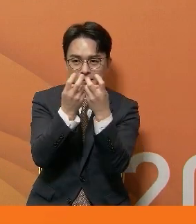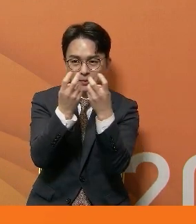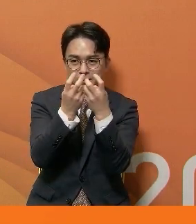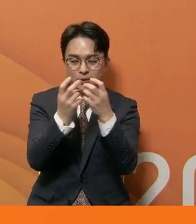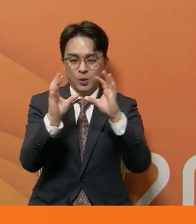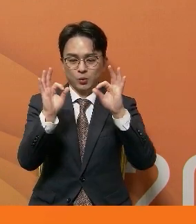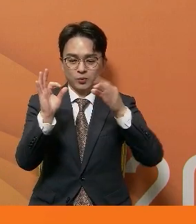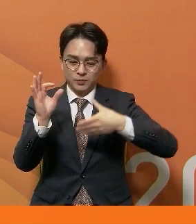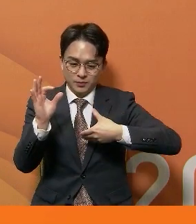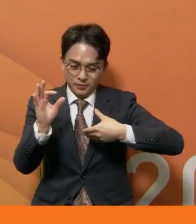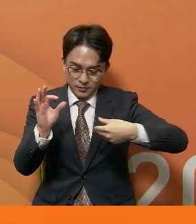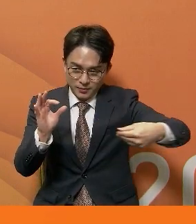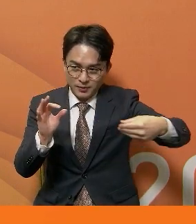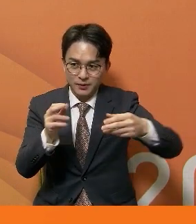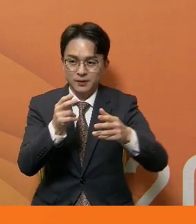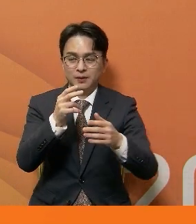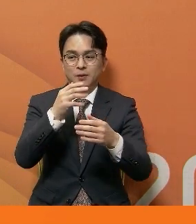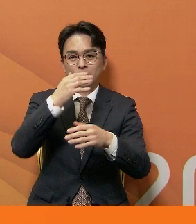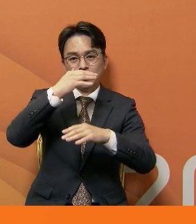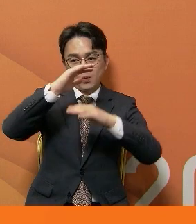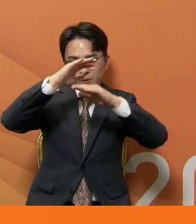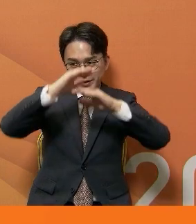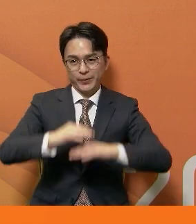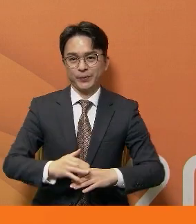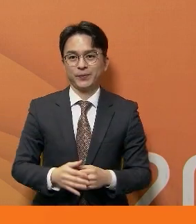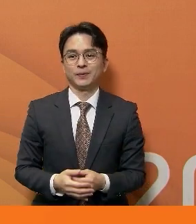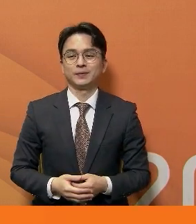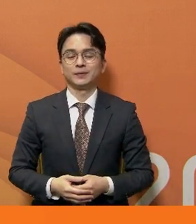지원사업 순으로 말씀을 드리도록 하겠습니다